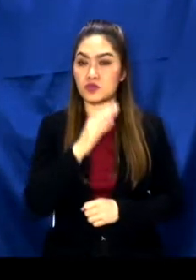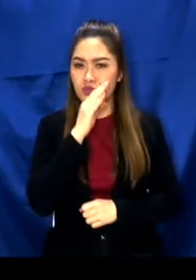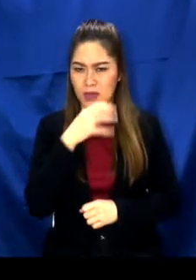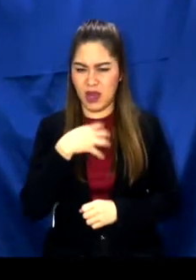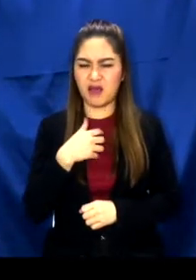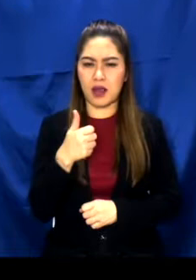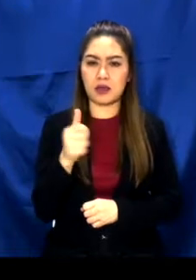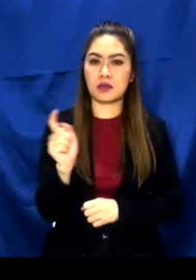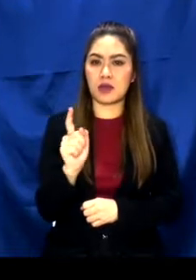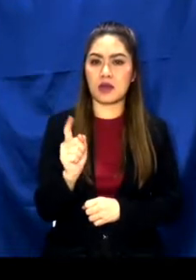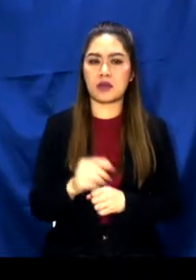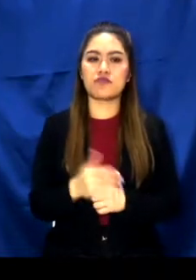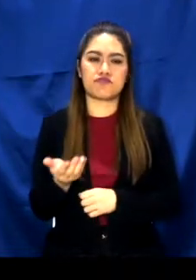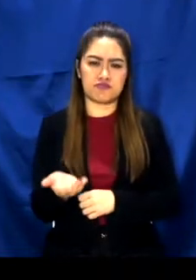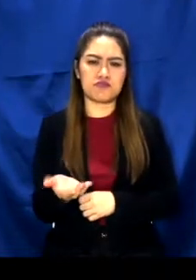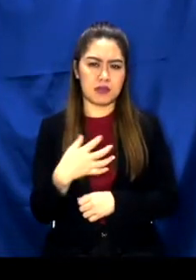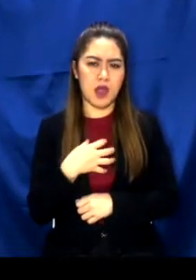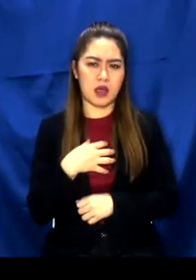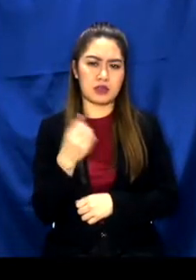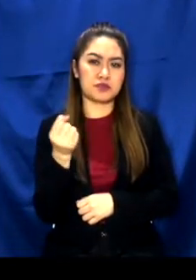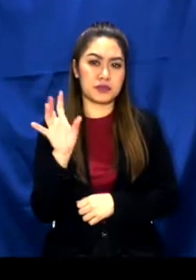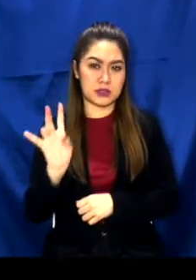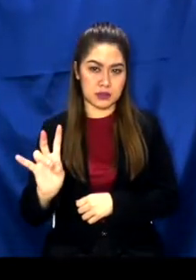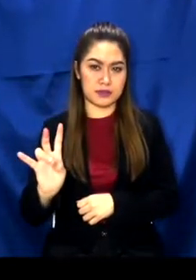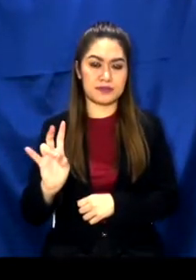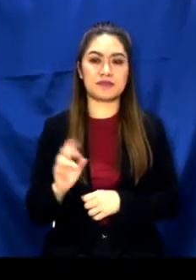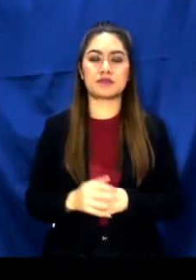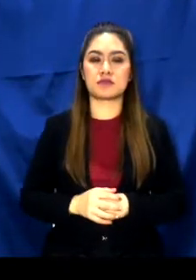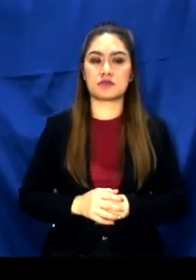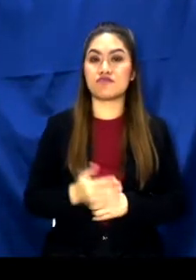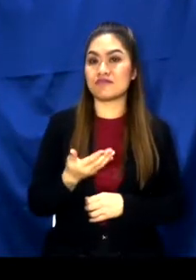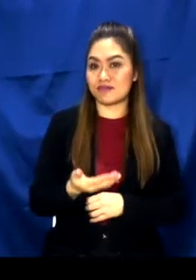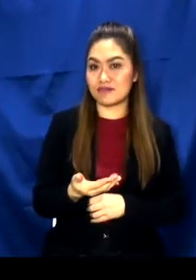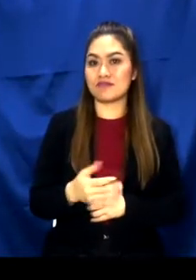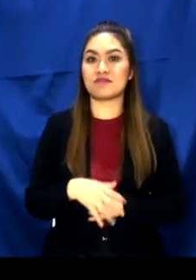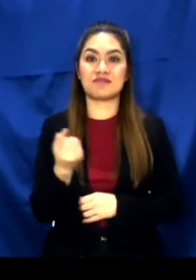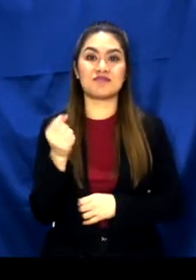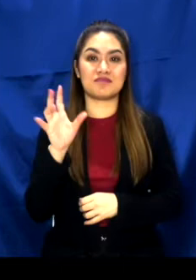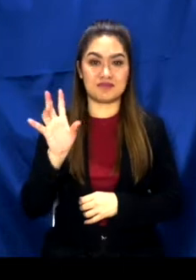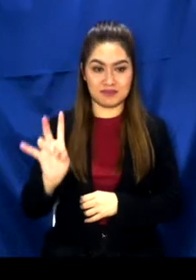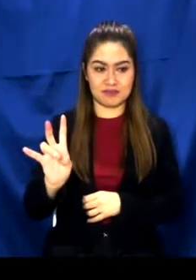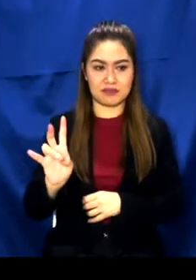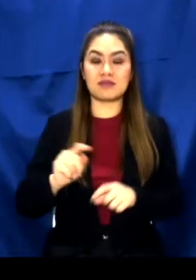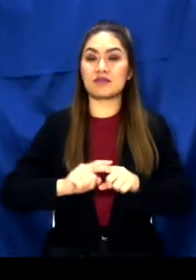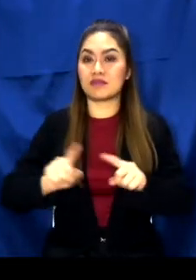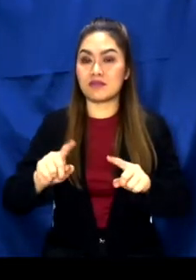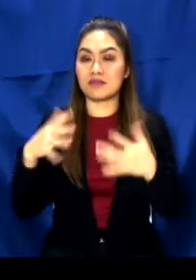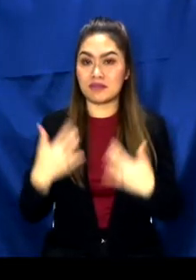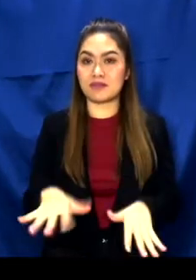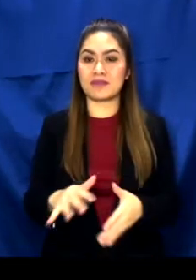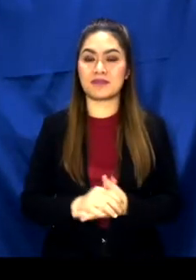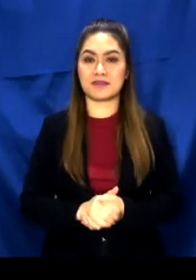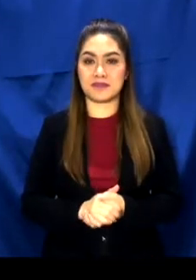ได้แค่ประมาณนี้17เป็นแบบนี้นะคะ17จากนั้นพอได้แบบนี้